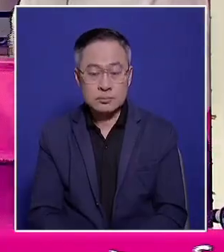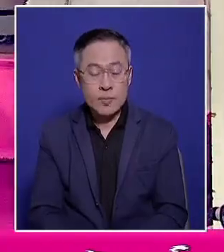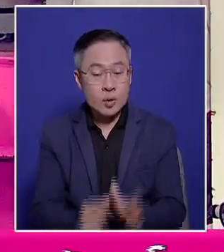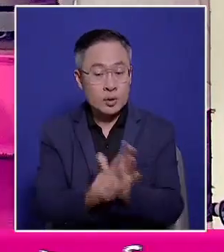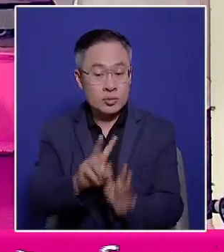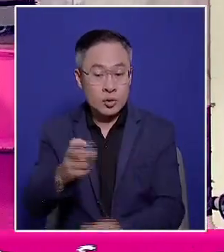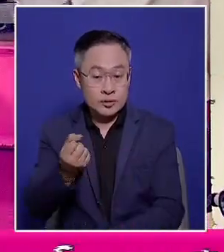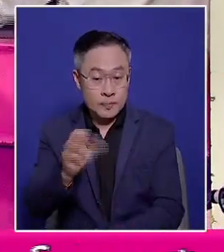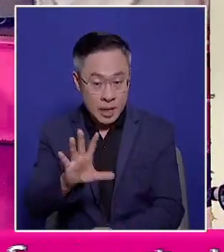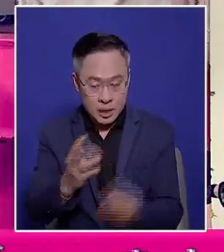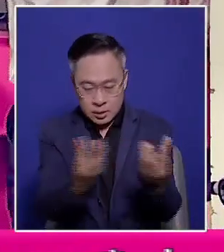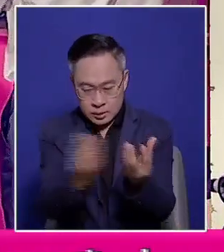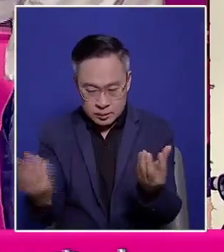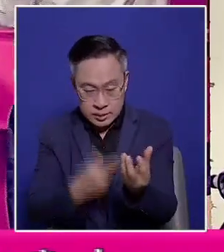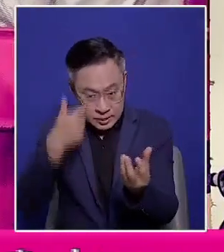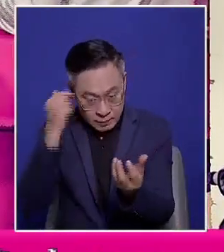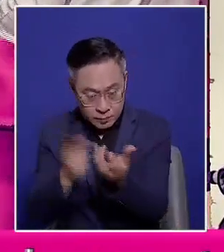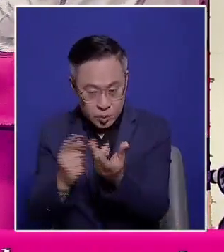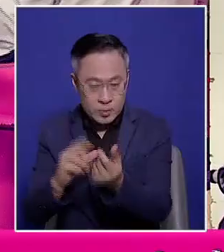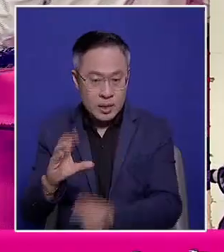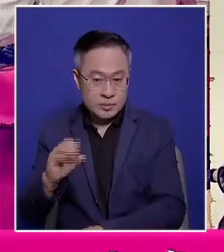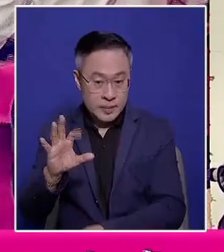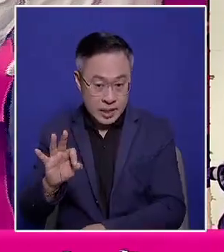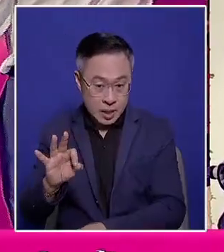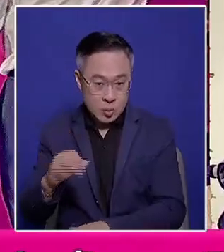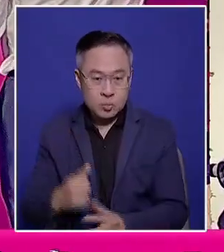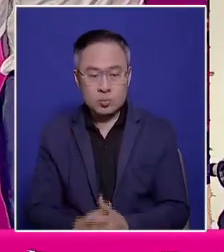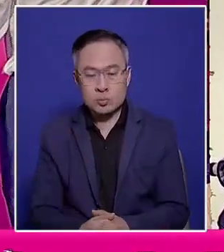งวดที่215จำนวน59ลูก